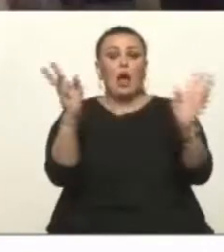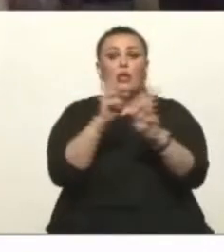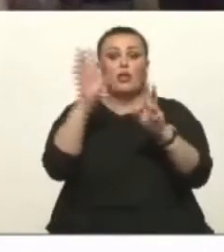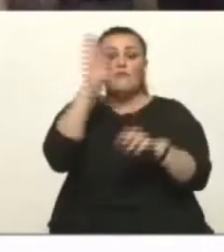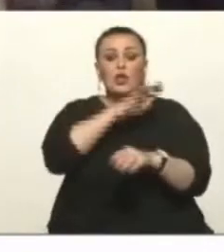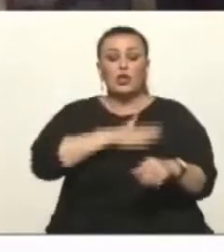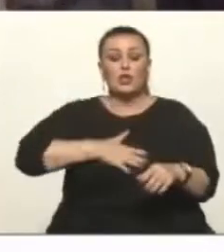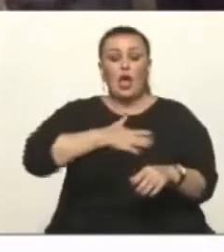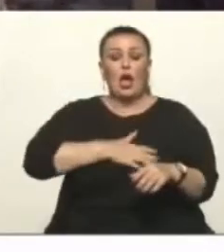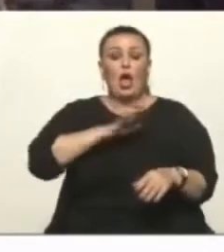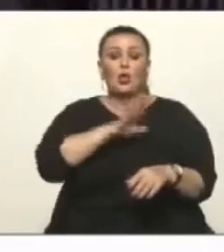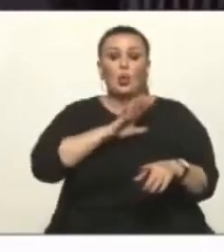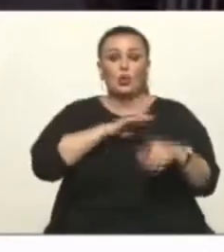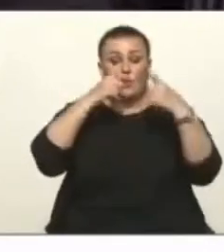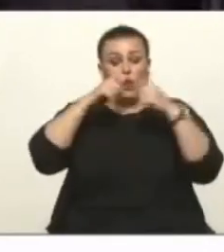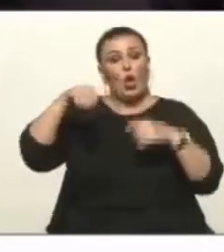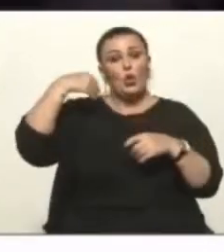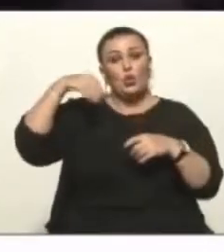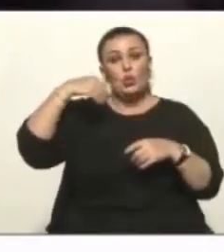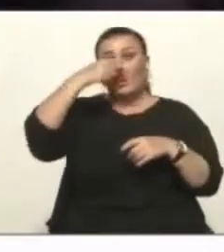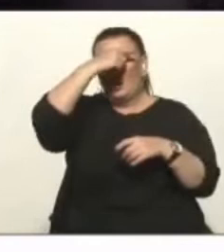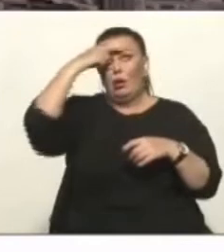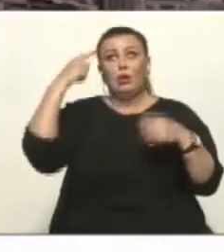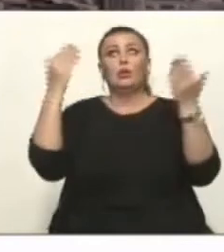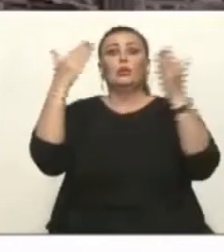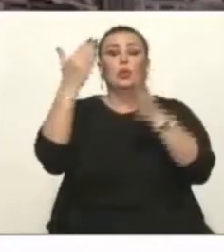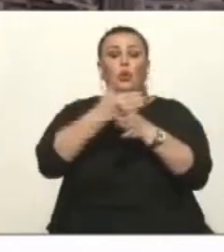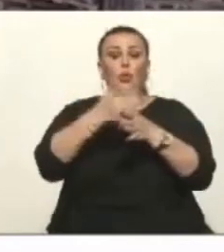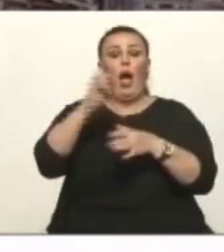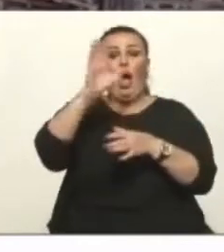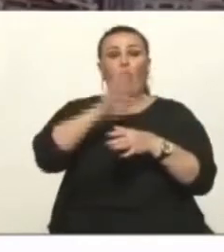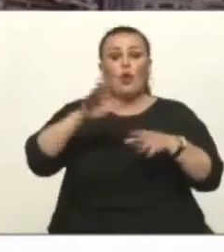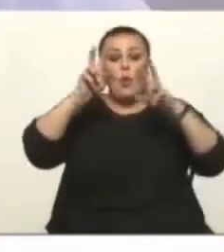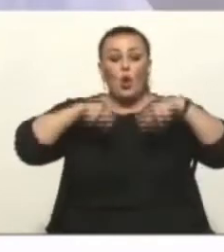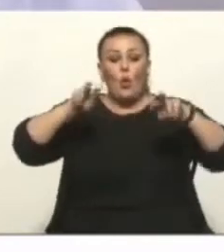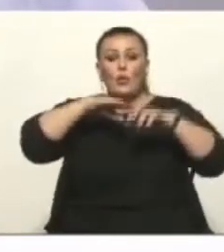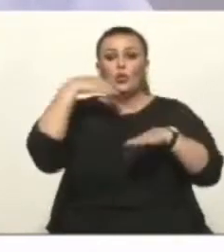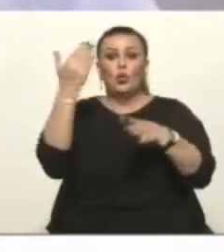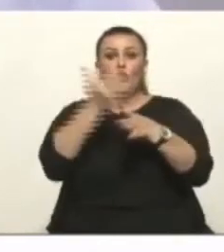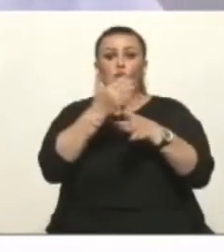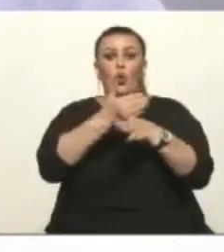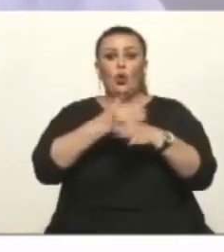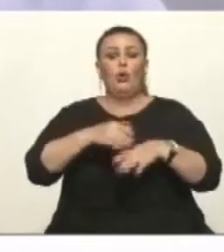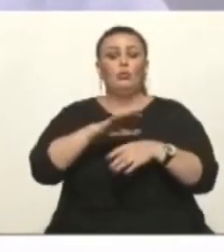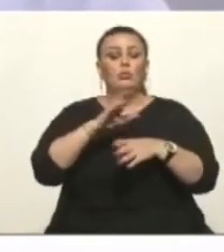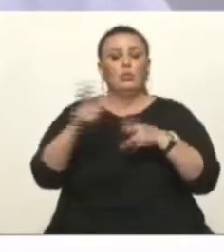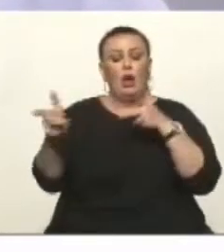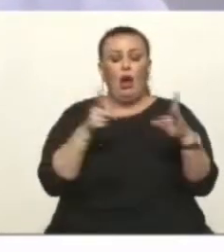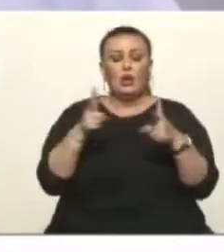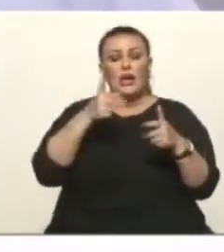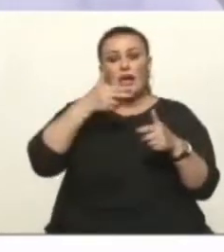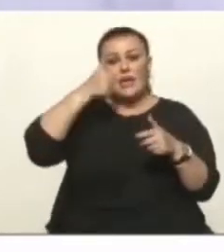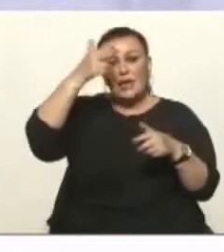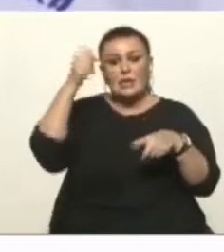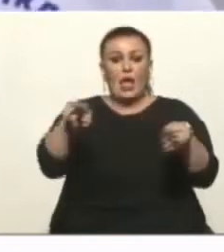narahat olduğunu bildirdi. Türkiyəyə başsağlığı verdi və Avropa Komissiyası daha çox kömək təklif etməyə hazırıq dedi İtaliya